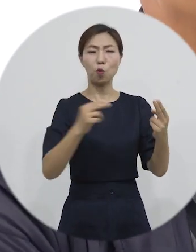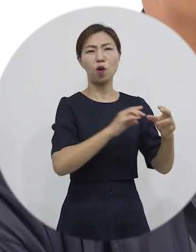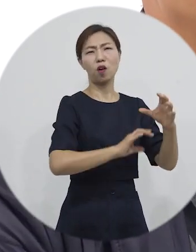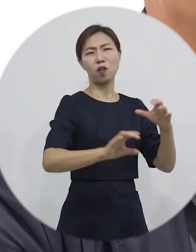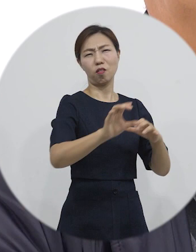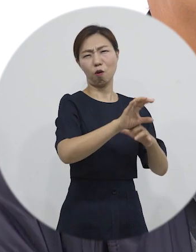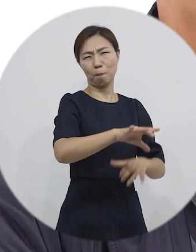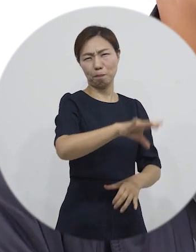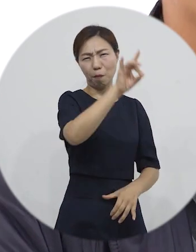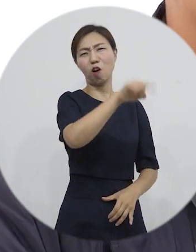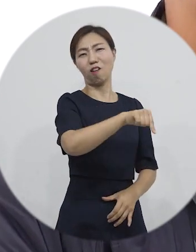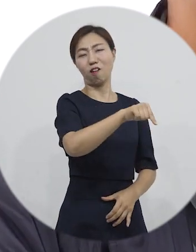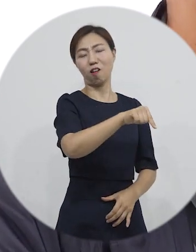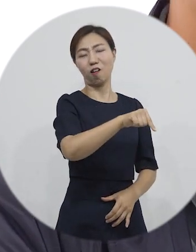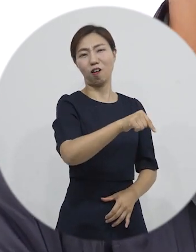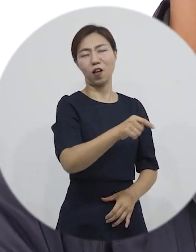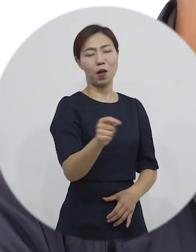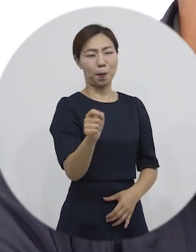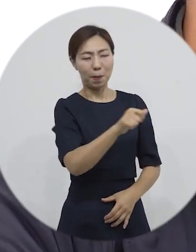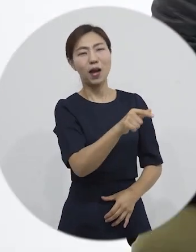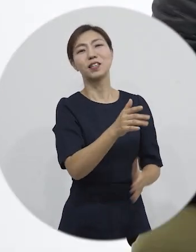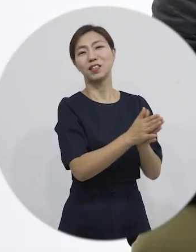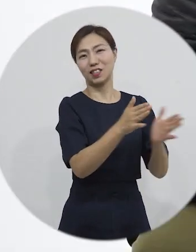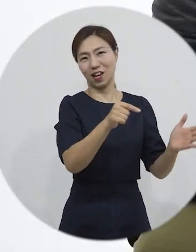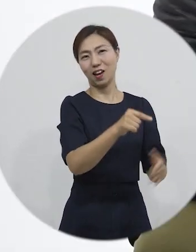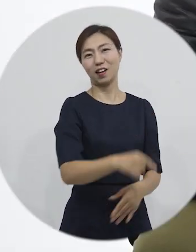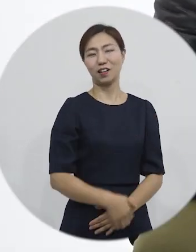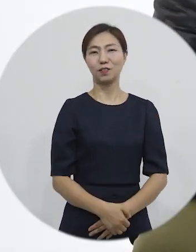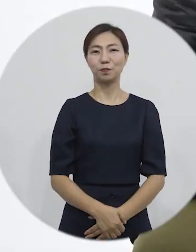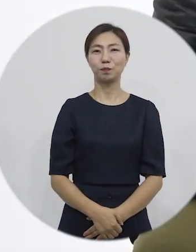참여예산제를 제도화했다라고 하는 것을 뜻하는 것입니다.